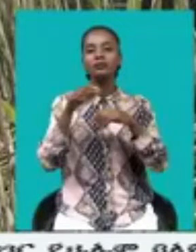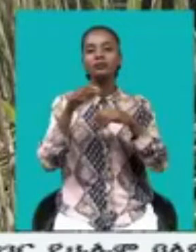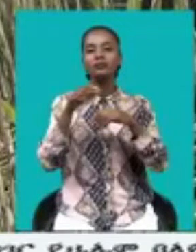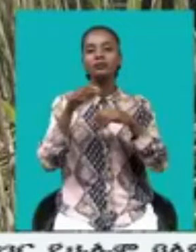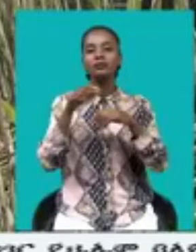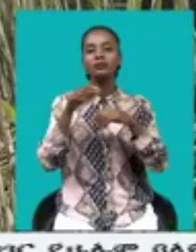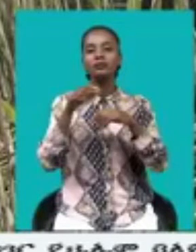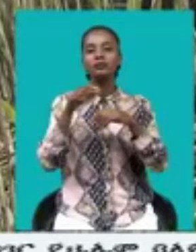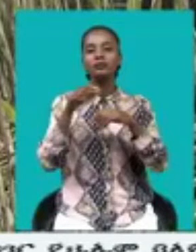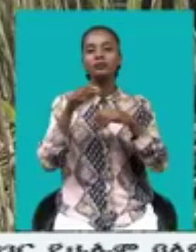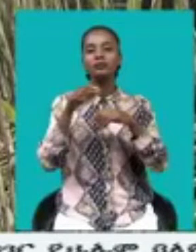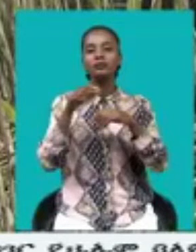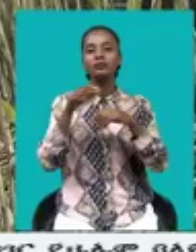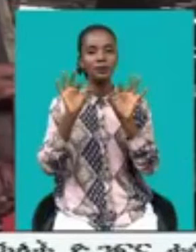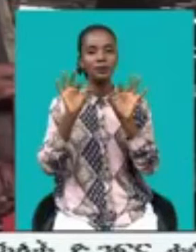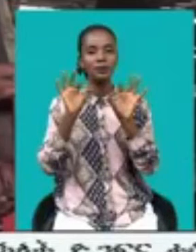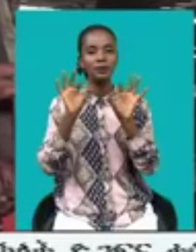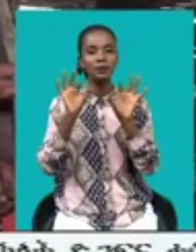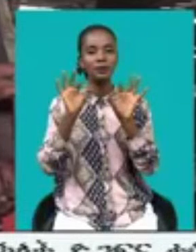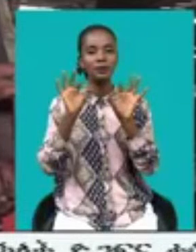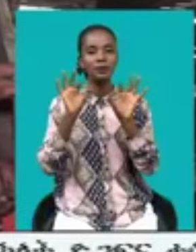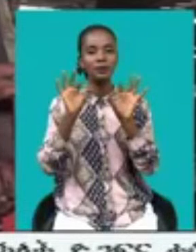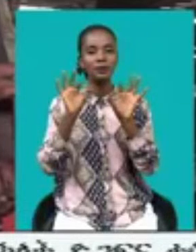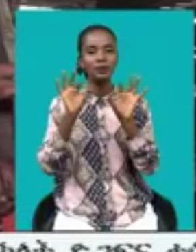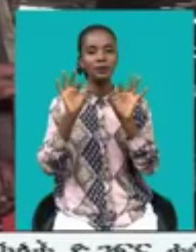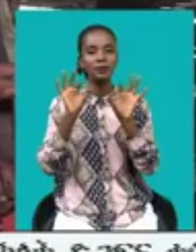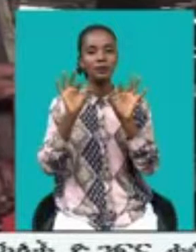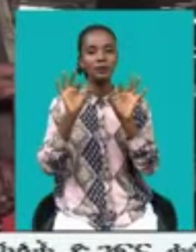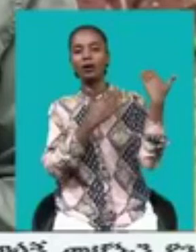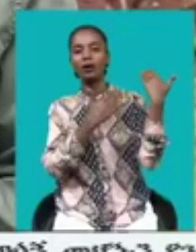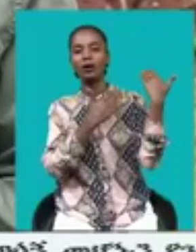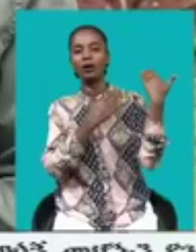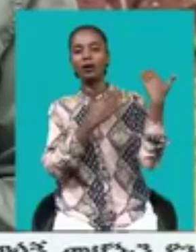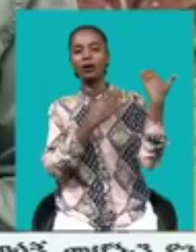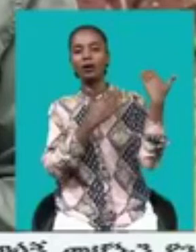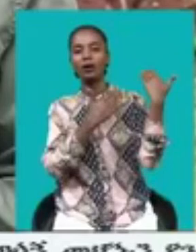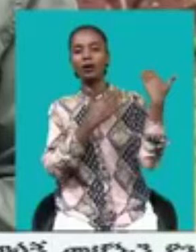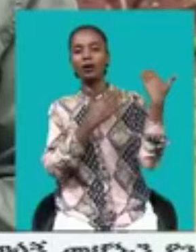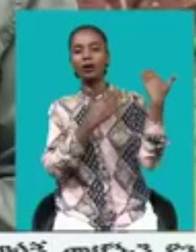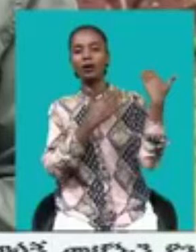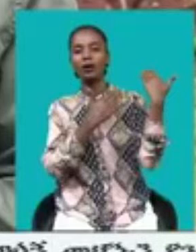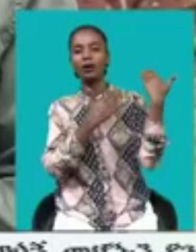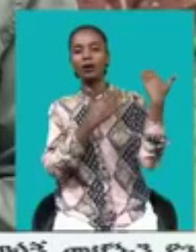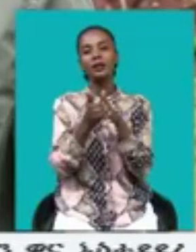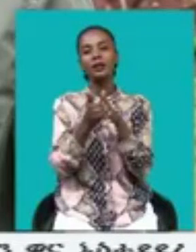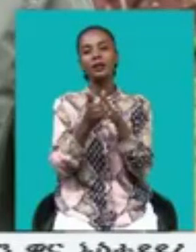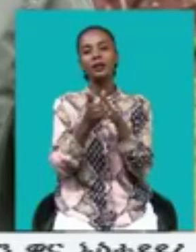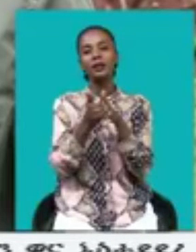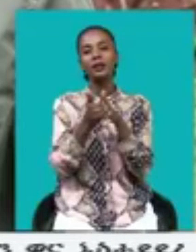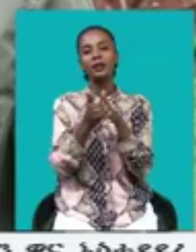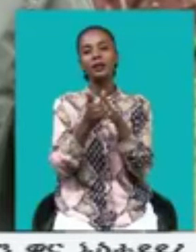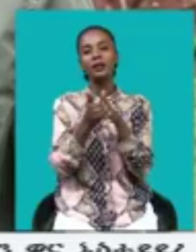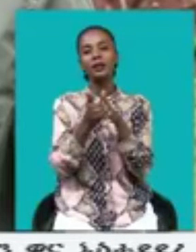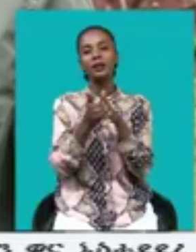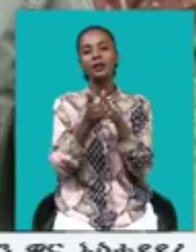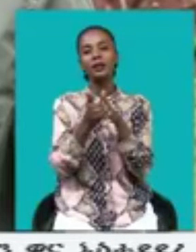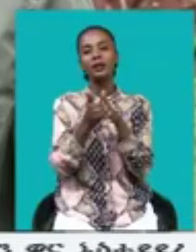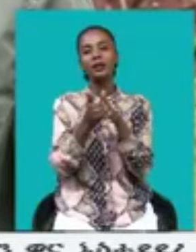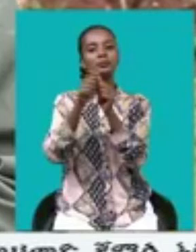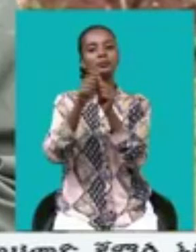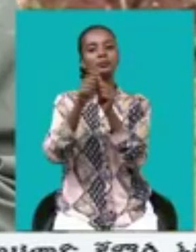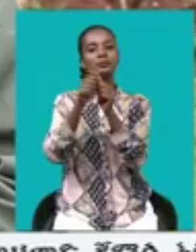የለባትም የሚለውም የክልሉ ፓብሊክ ሰርቪስ ኃላፊ እና በሳቸው የሚመሩ ማናጅመንት አባላት እና የኛ አመራር በጋራ ከተስማመን